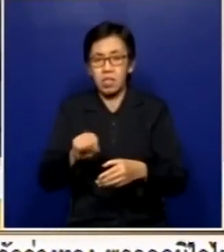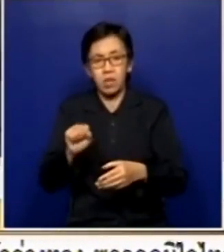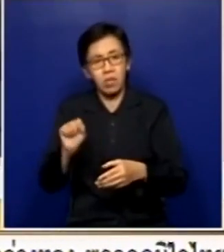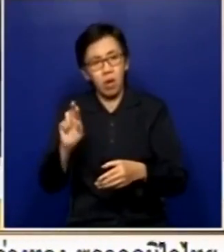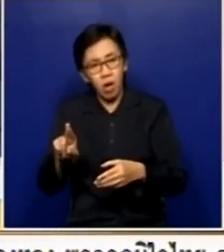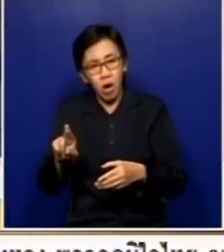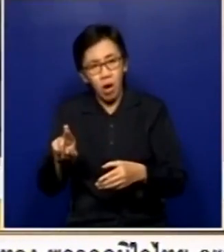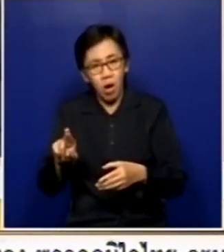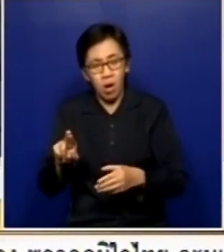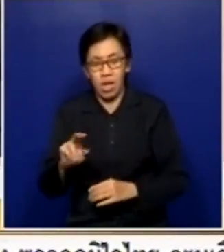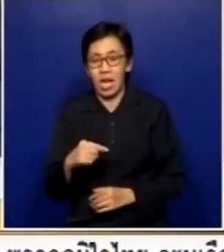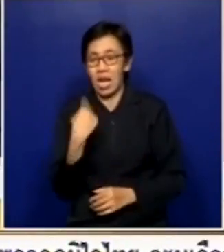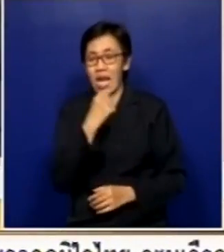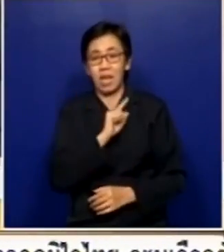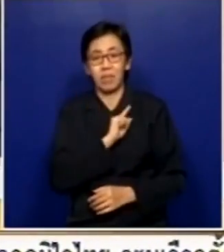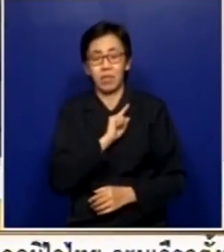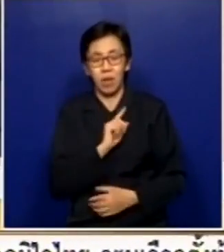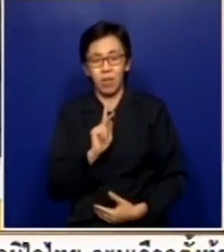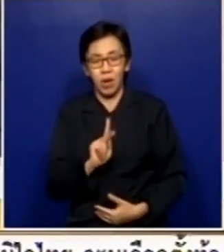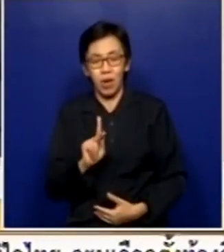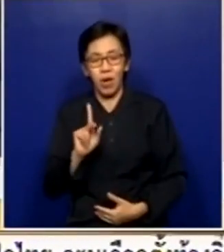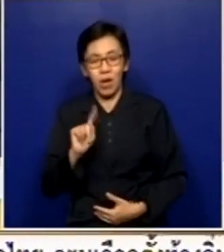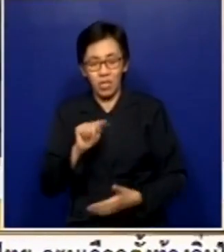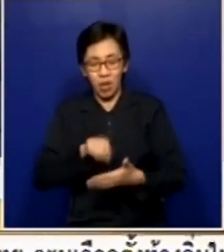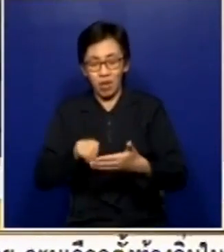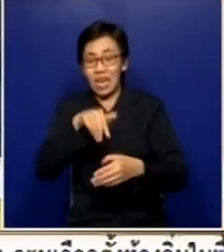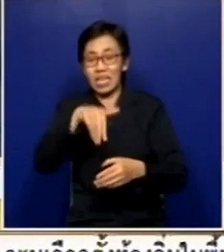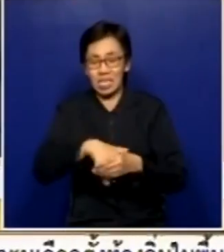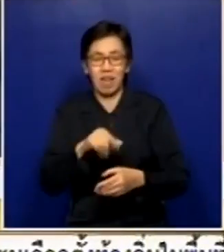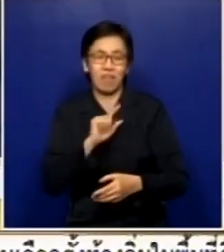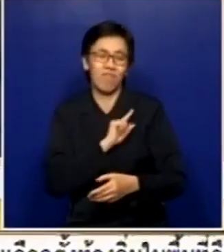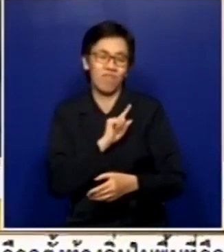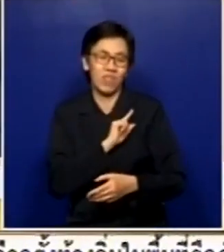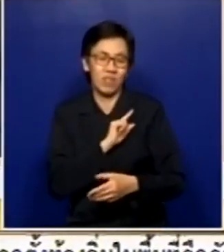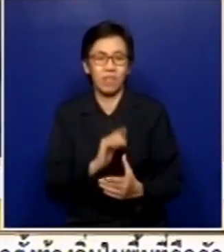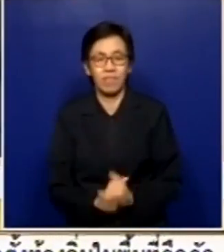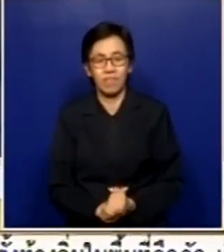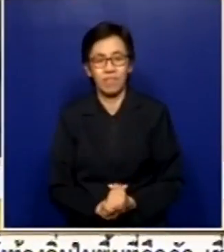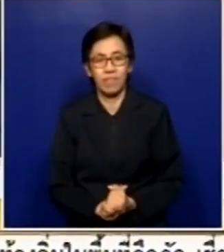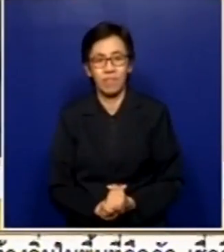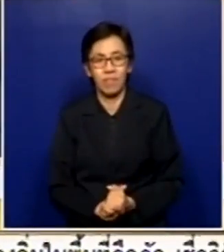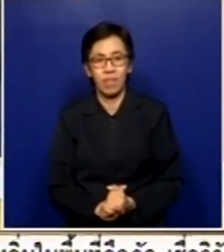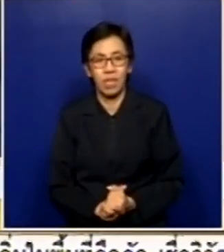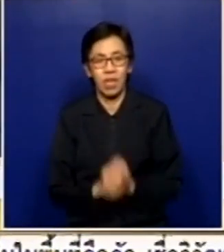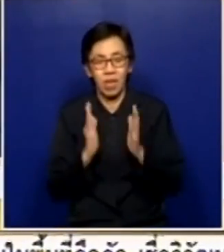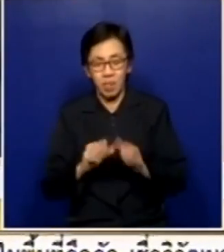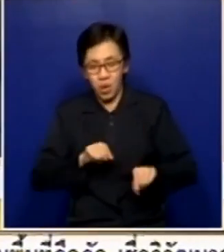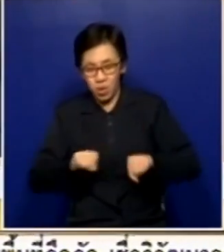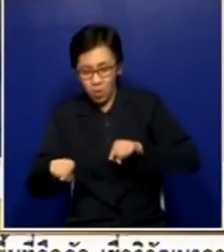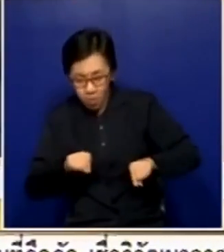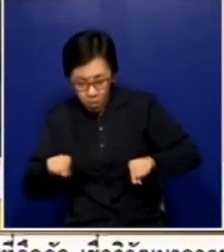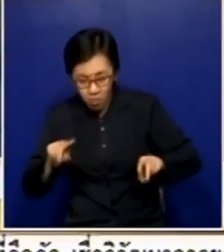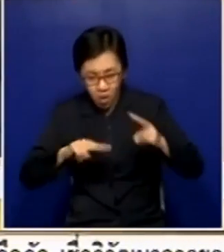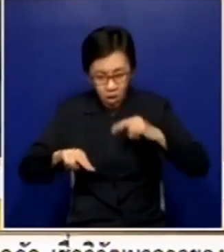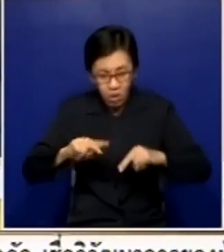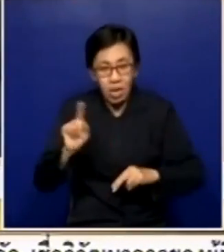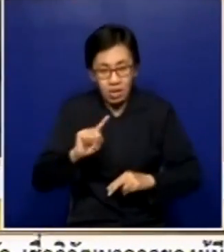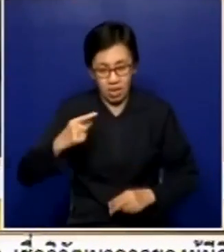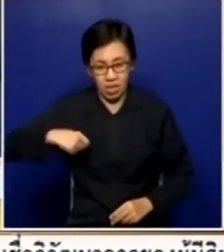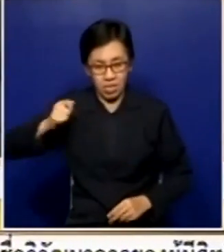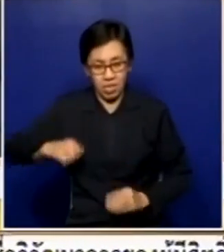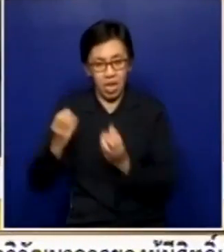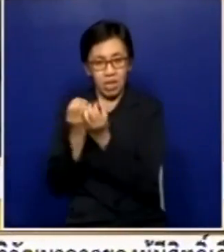โดยกกต.มาการการเลือกตั้งชุดที่มาจากระบอบอำนาจของเขาเสร้จและจะมีผู้ควบคุมกำกับดูแลคือศาลรัฐธรรมนูญ